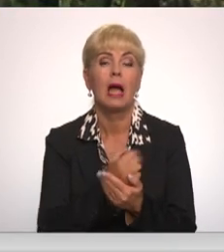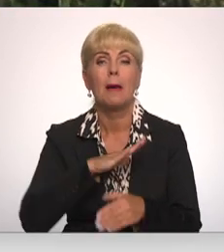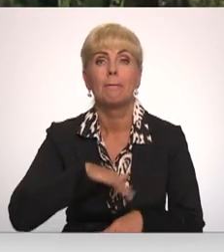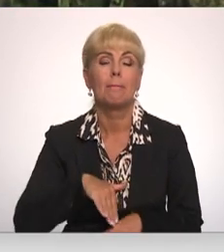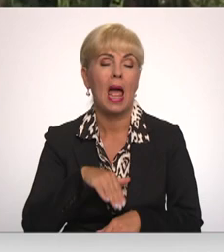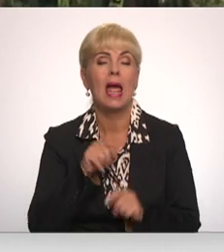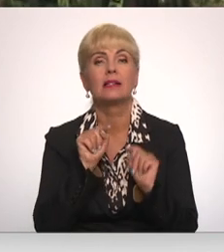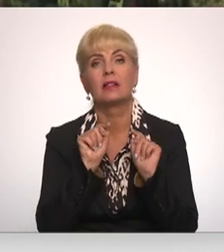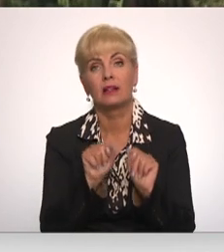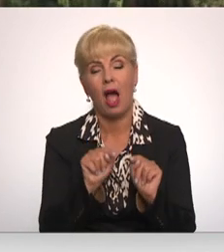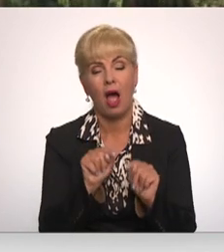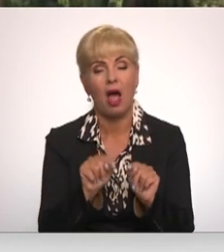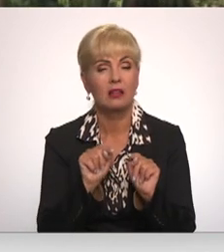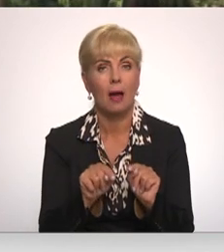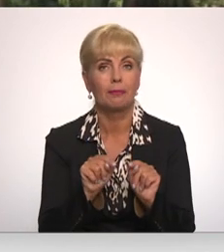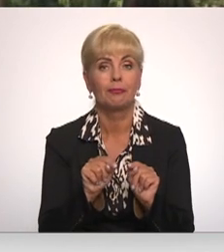pēc tāda